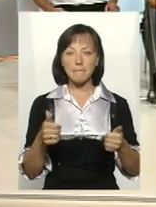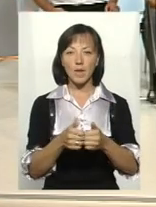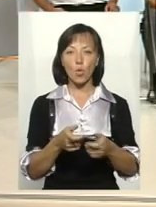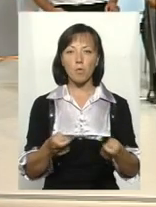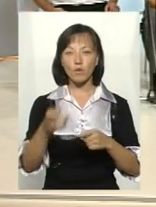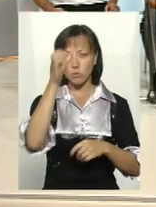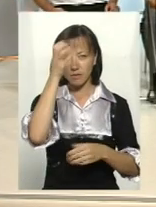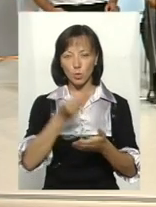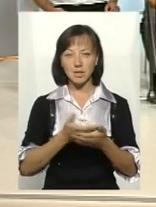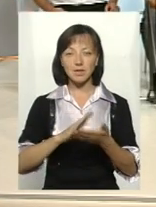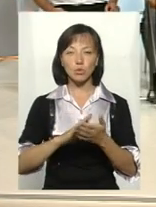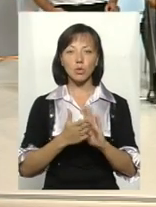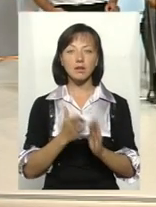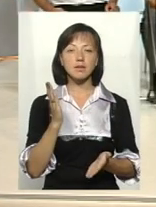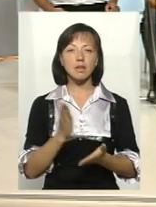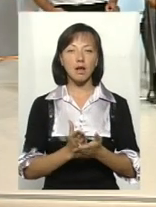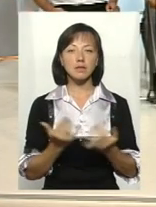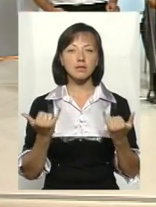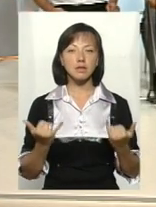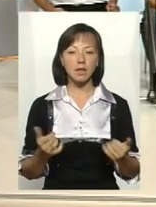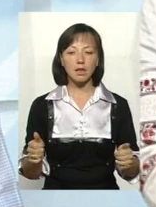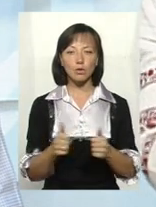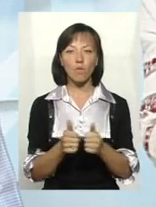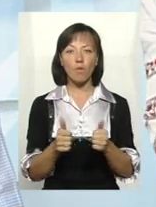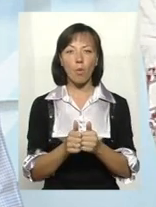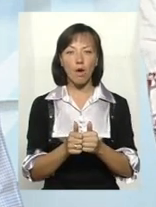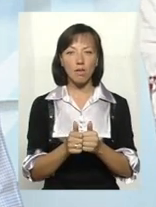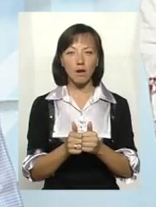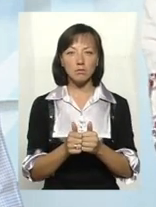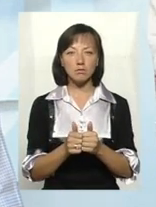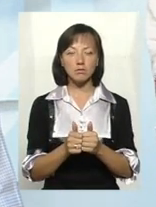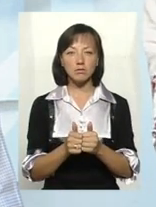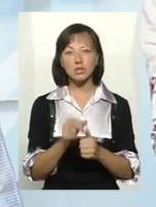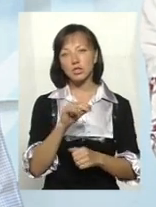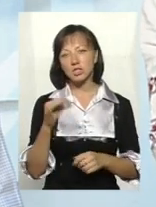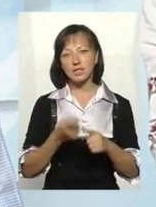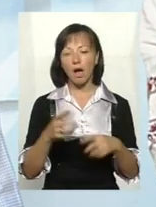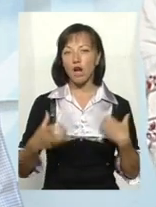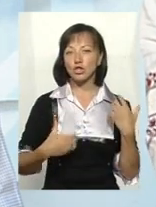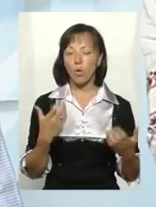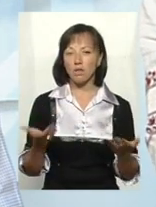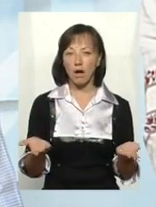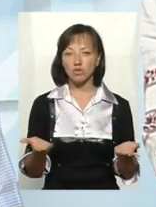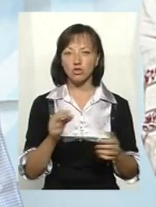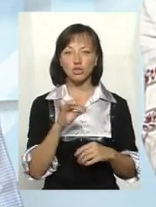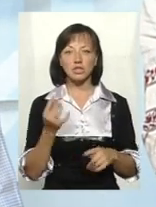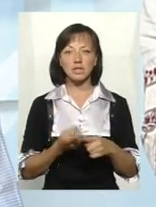освіти, оцінюєте ту ситуацію, яка склалася нині довкола, ну скажімо так, чи це ажіотаж, чи